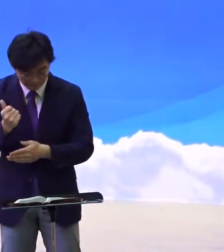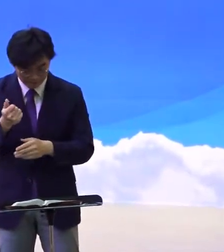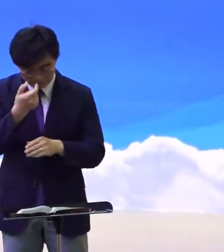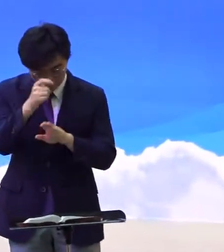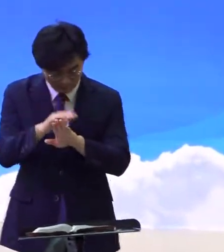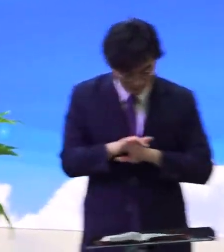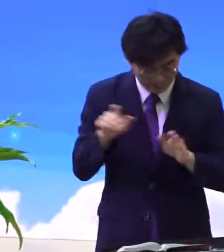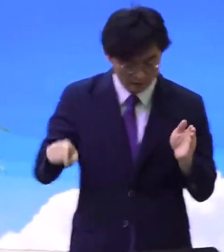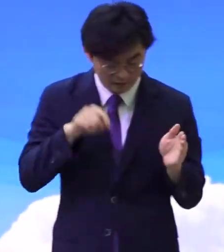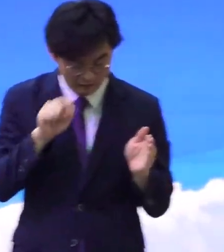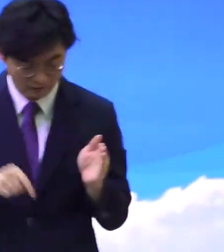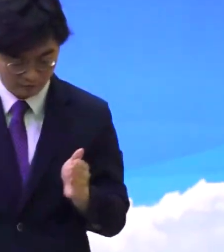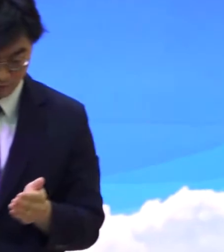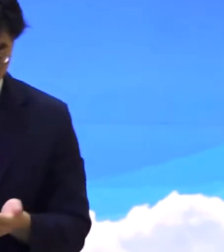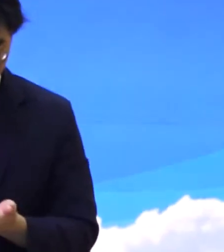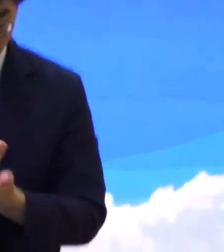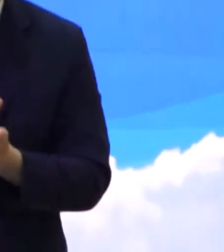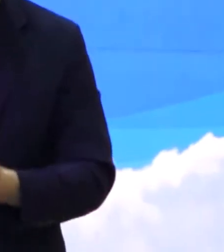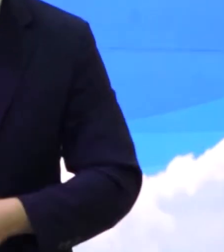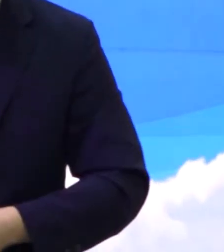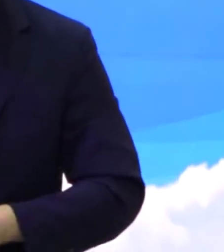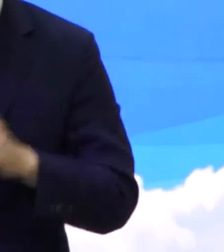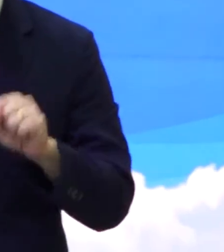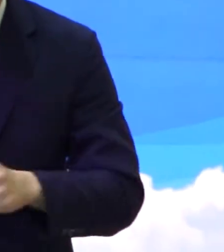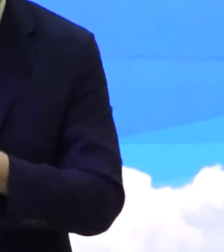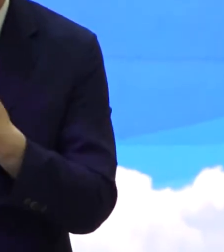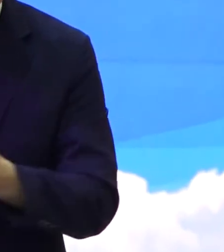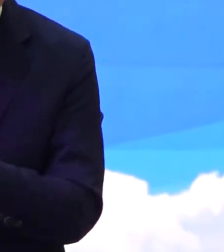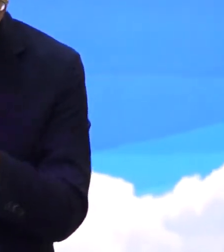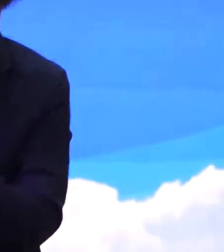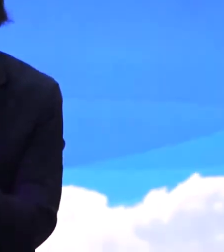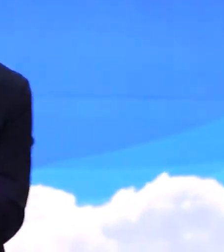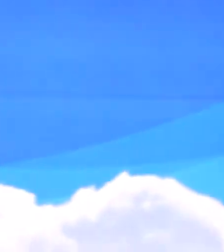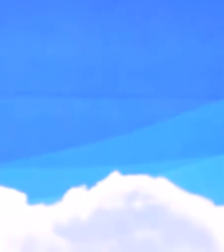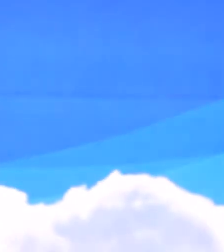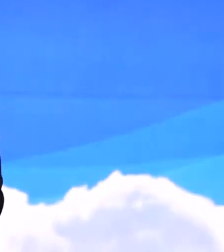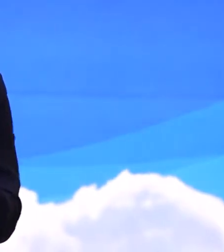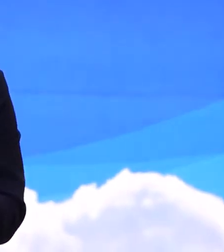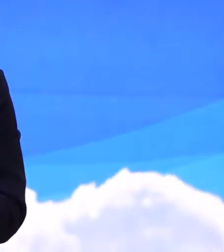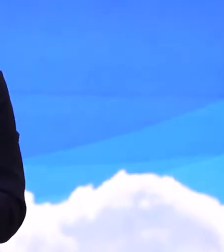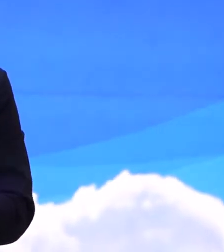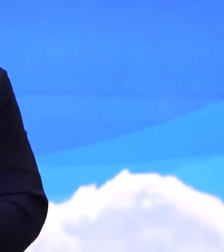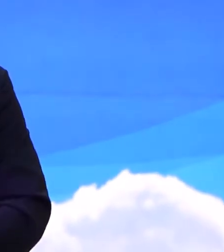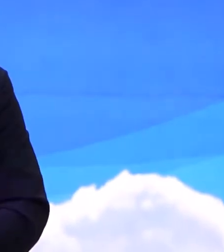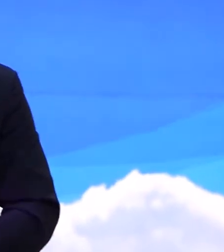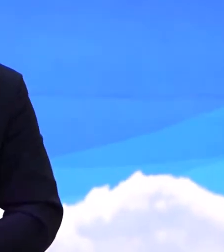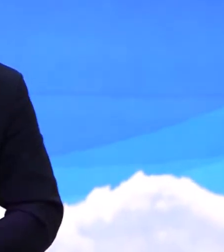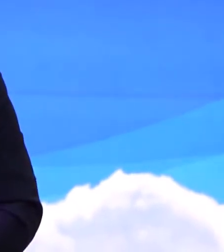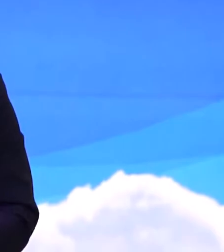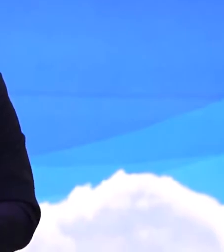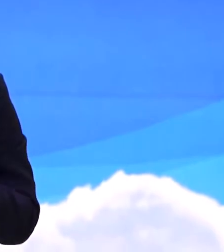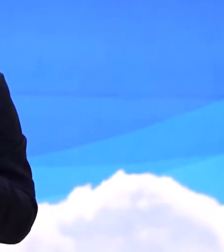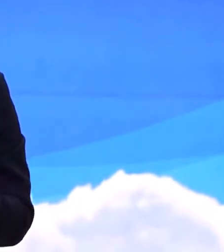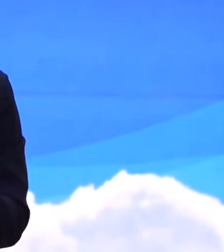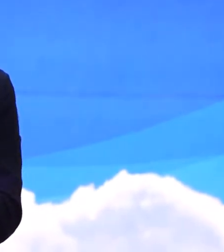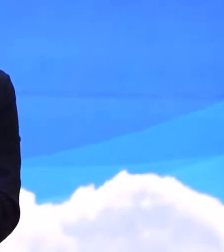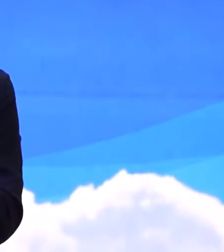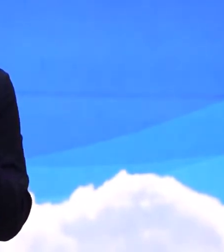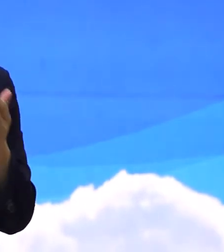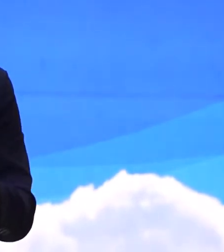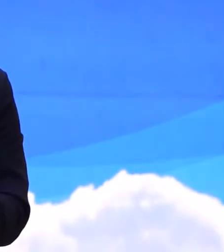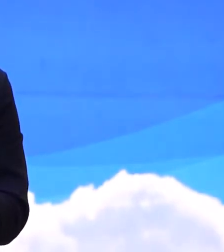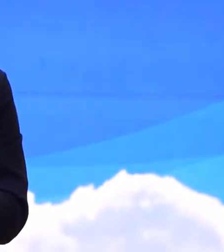우리가 살아계신 하나님을 만나게 하시고 성령의 역사를 체험하는 은혜를 허락하여 주옵소서. 주의 성령이 이